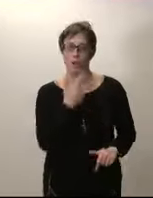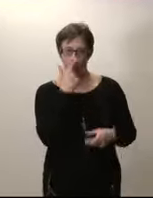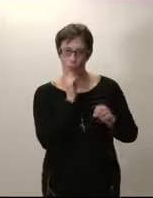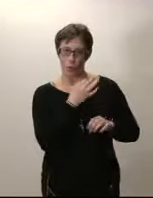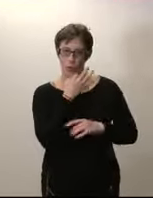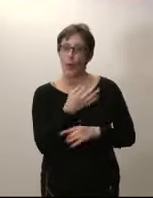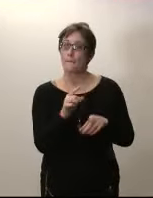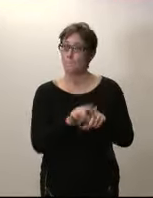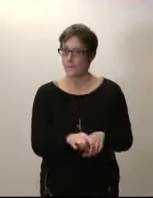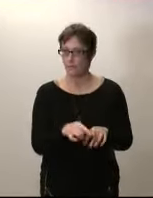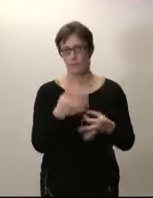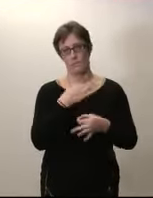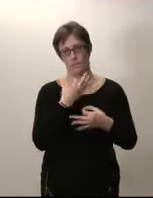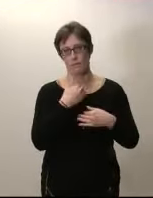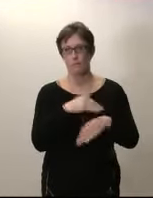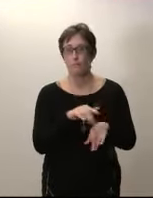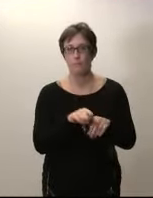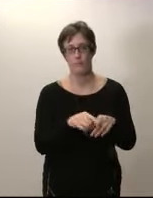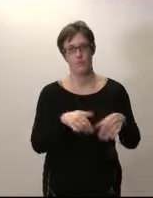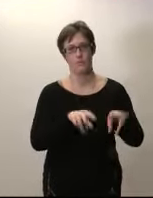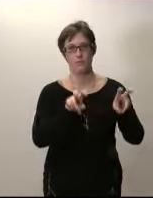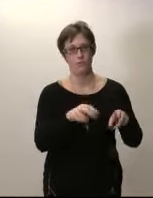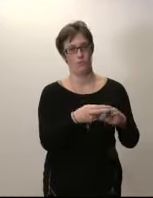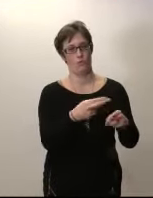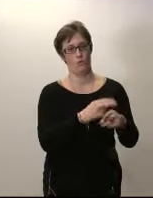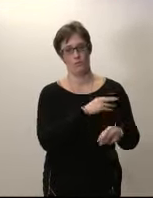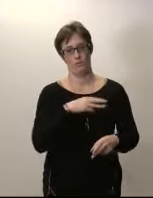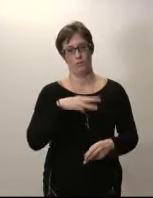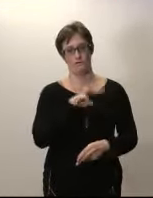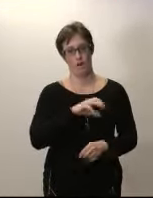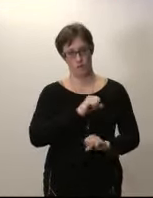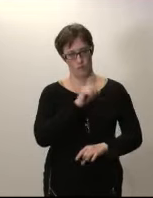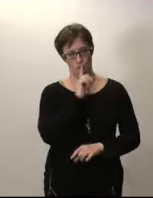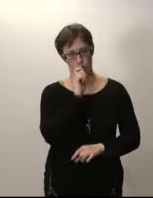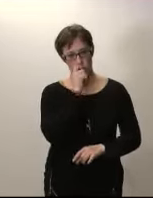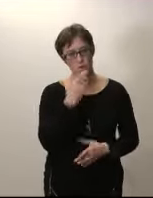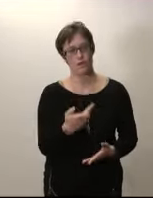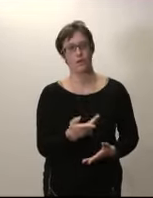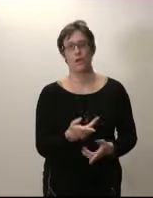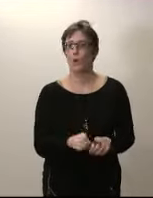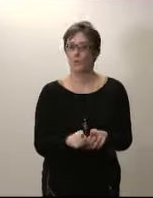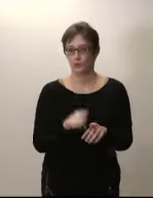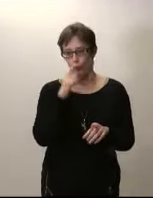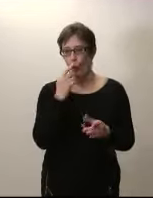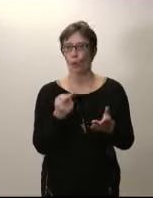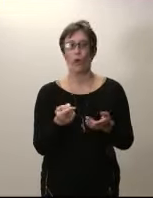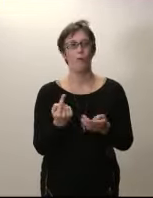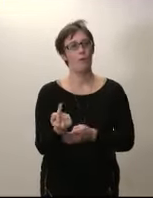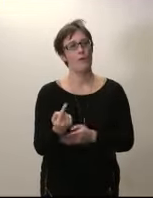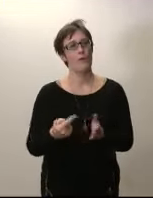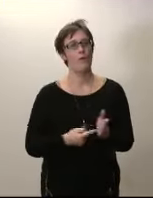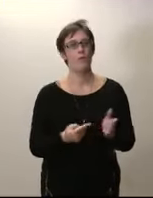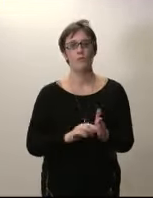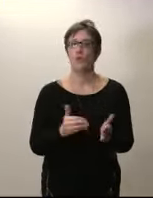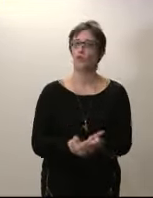Madame Weiss. Pour le reste, j'observe que vous vous sentez obligé de vous justifier. Sans doute que votre municipalité croit nécessaire